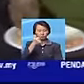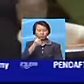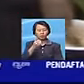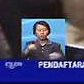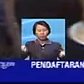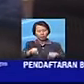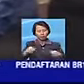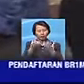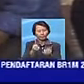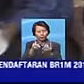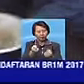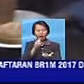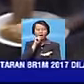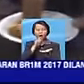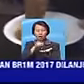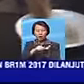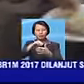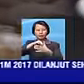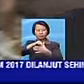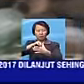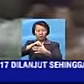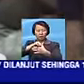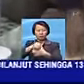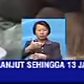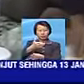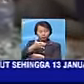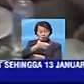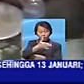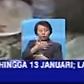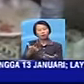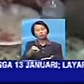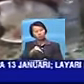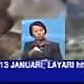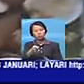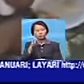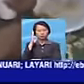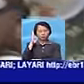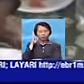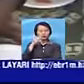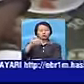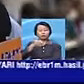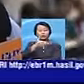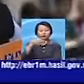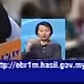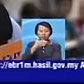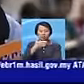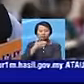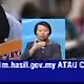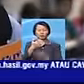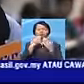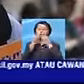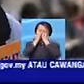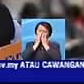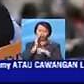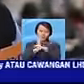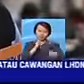basah seperti ayam, daging, ikan. Kadang tengah hari tadi ikan, giliran ikan. Jadi alhamdulillah